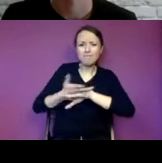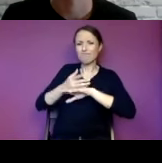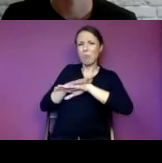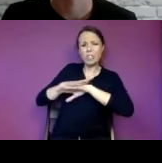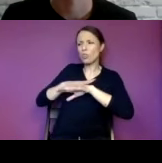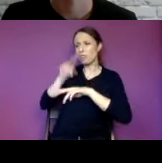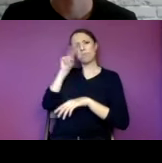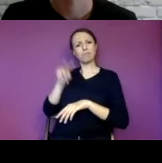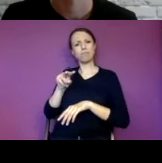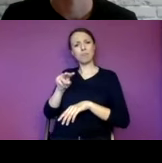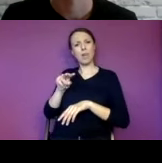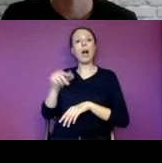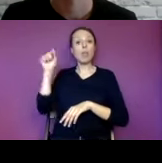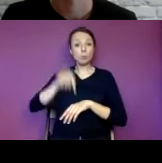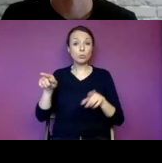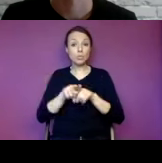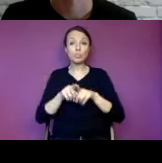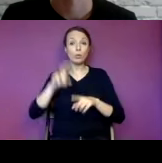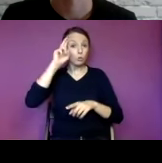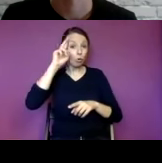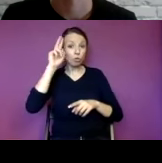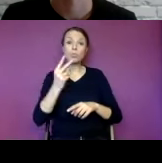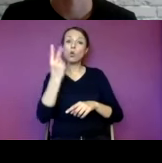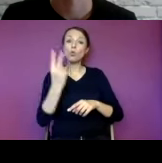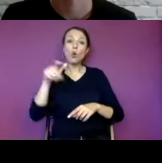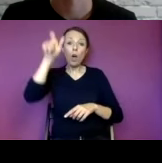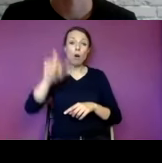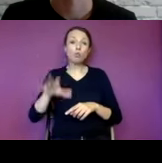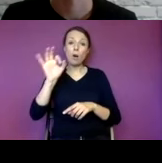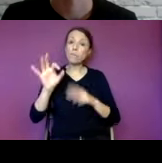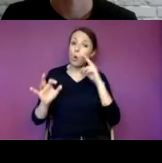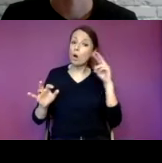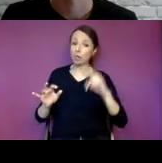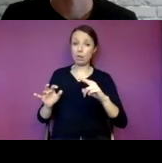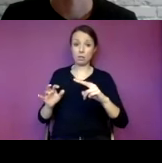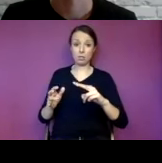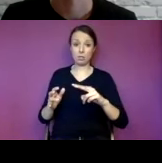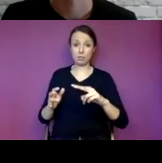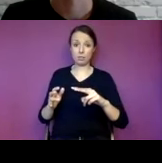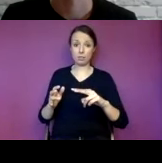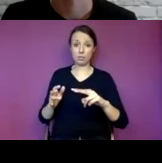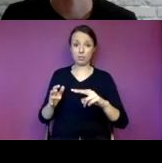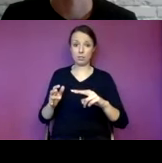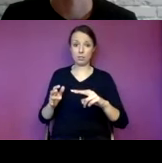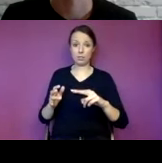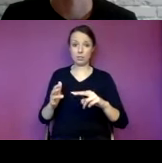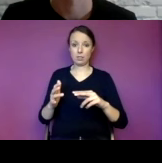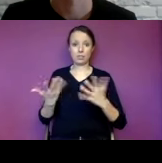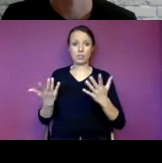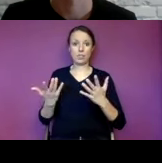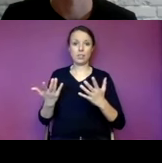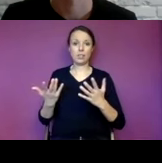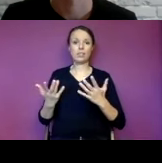strony. Tak sądzę. Wymaga zrozumienia tego, że ten, ja nie wiem, czy to nawet nazwać, no ale powiedzmy, tak jakby, że ten